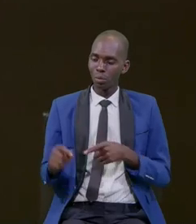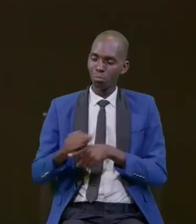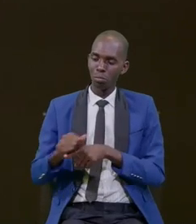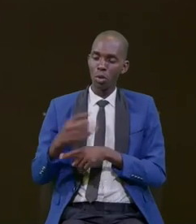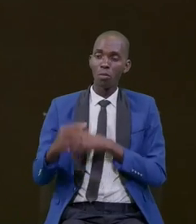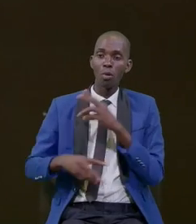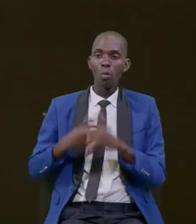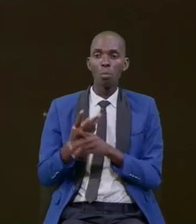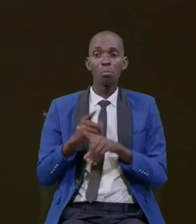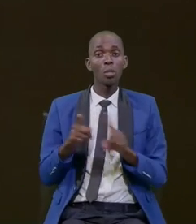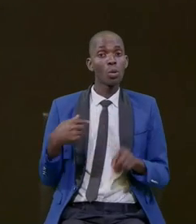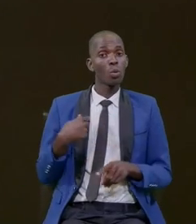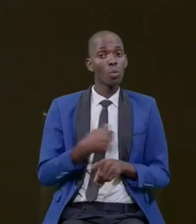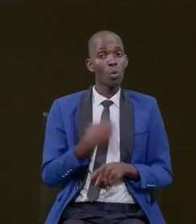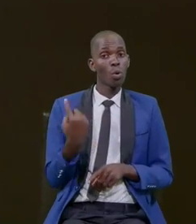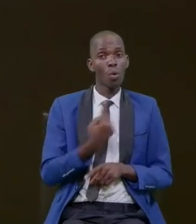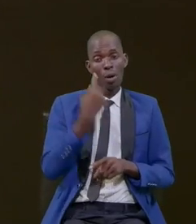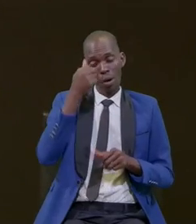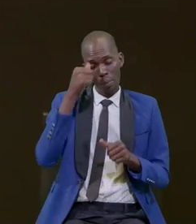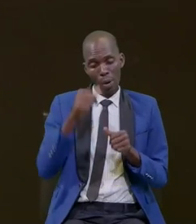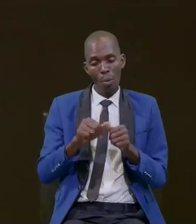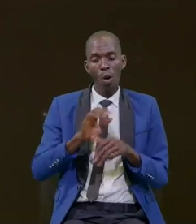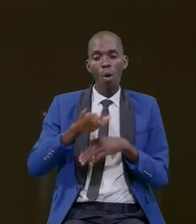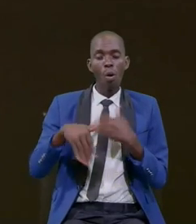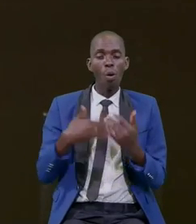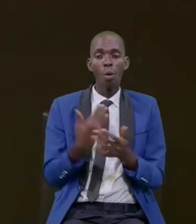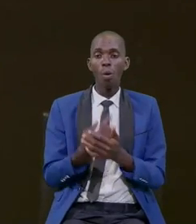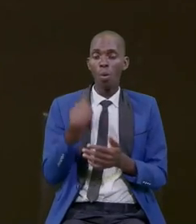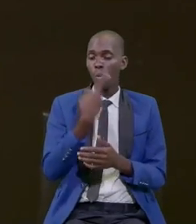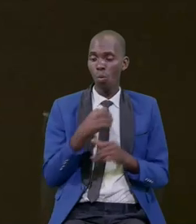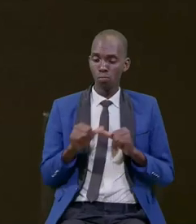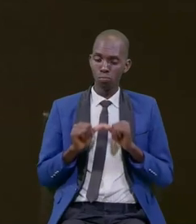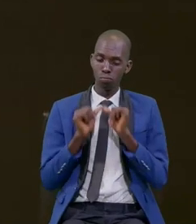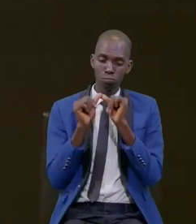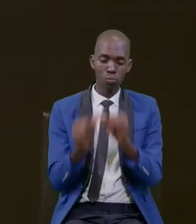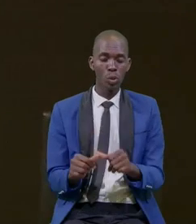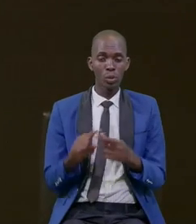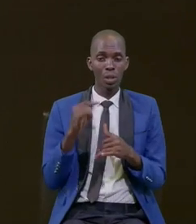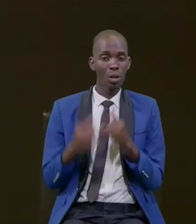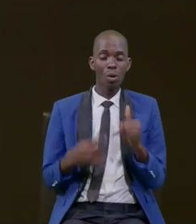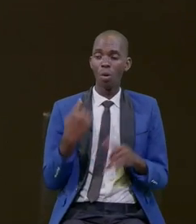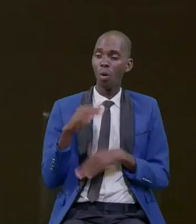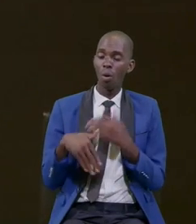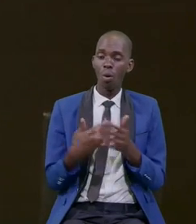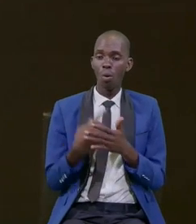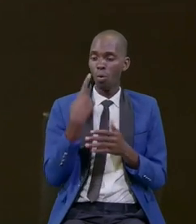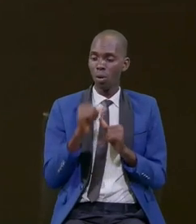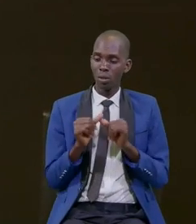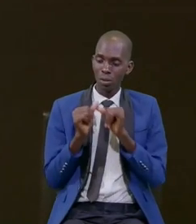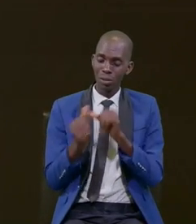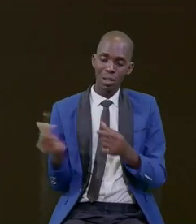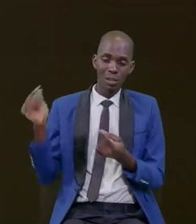combattre et nous plonger dans le système du monde. Mais rappelez-vous, ceux qui persévèrent jusqu'à la fin, ceux qui demeurent dans le